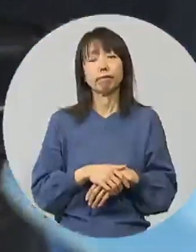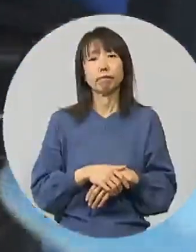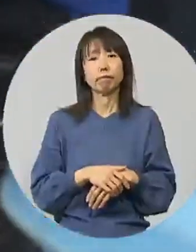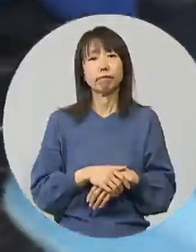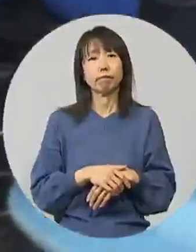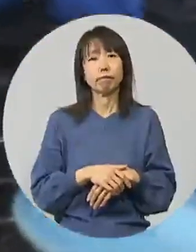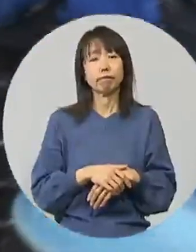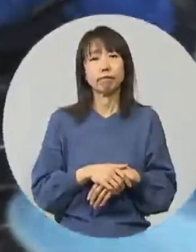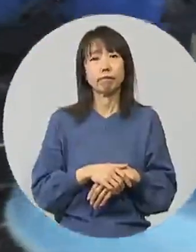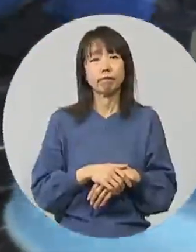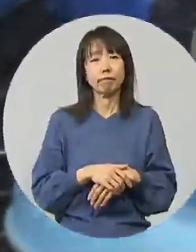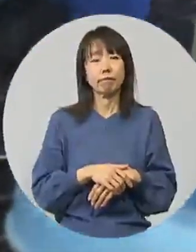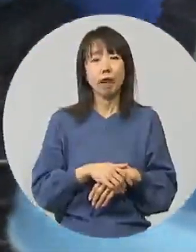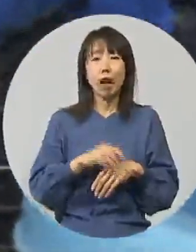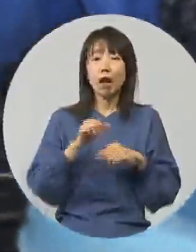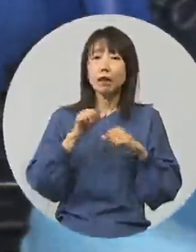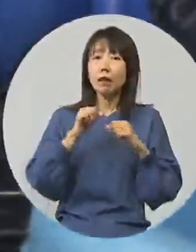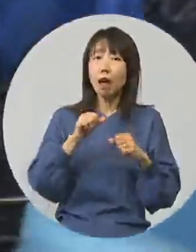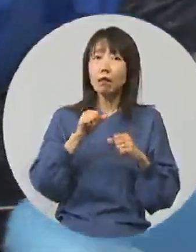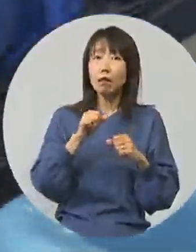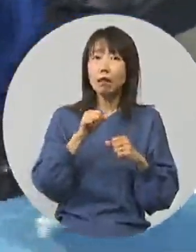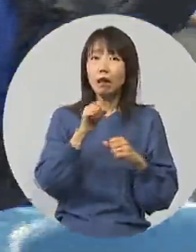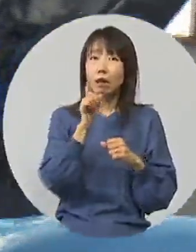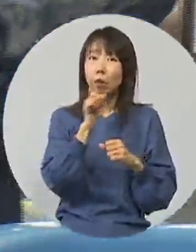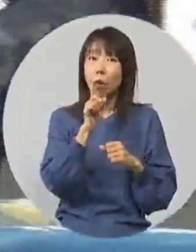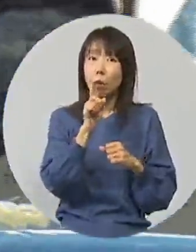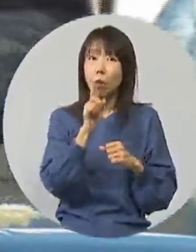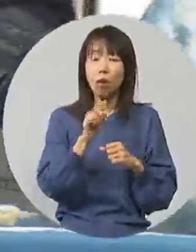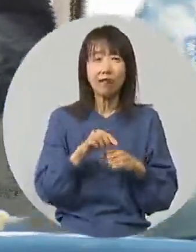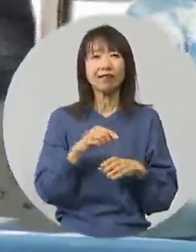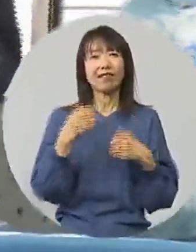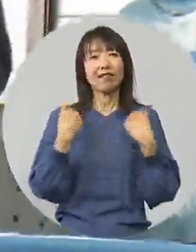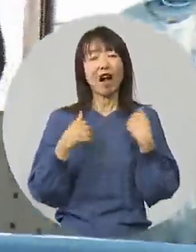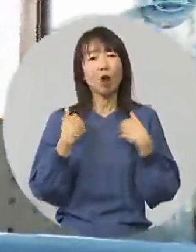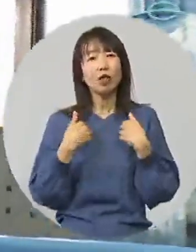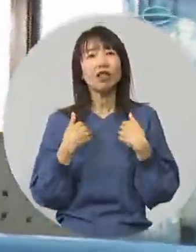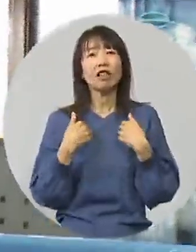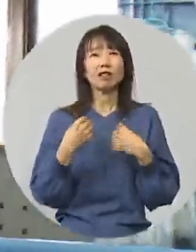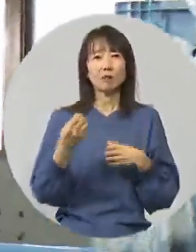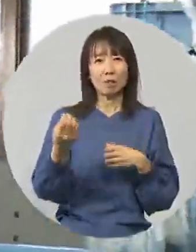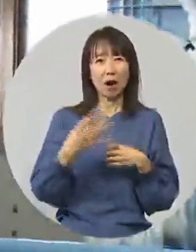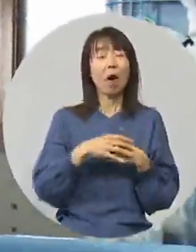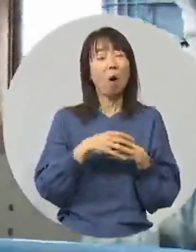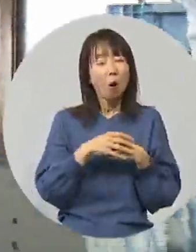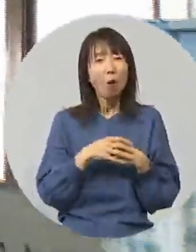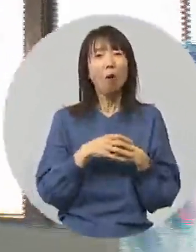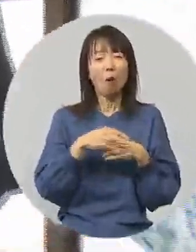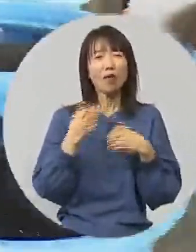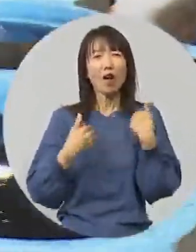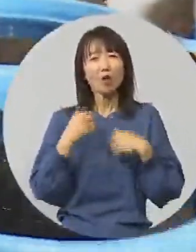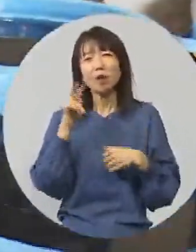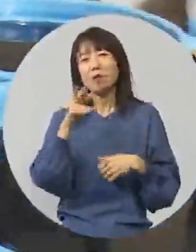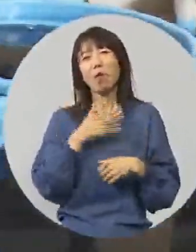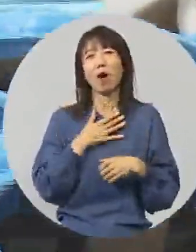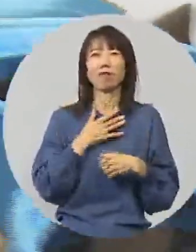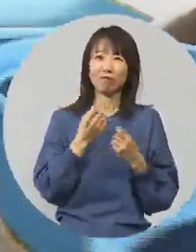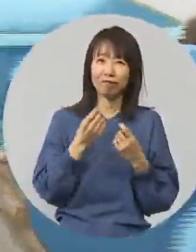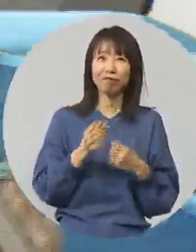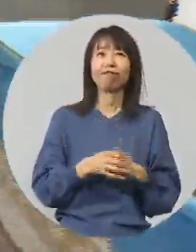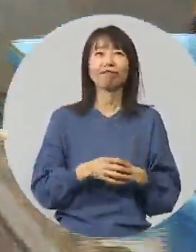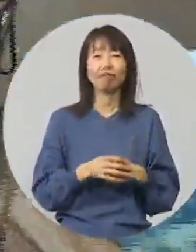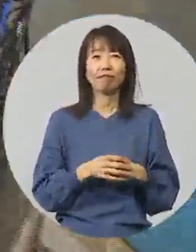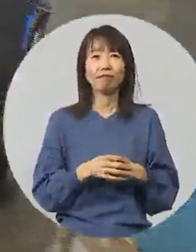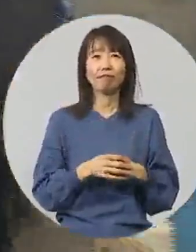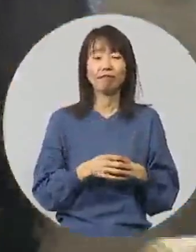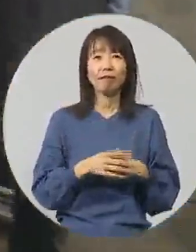実際どうですか、こう作業されて。 楽しいですか。 もう楽しそうなのが溢れてて 市内ではこの